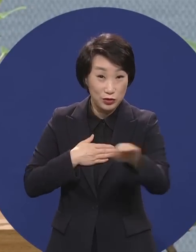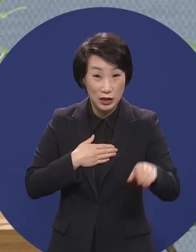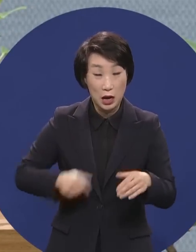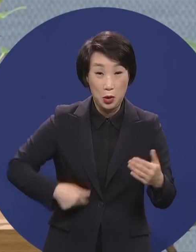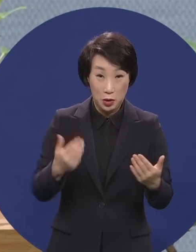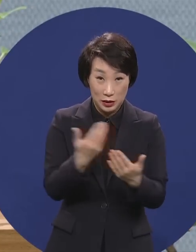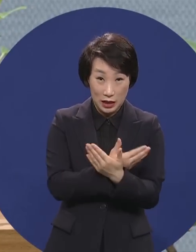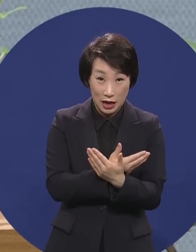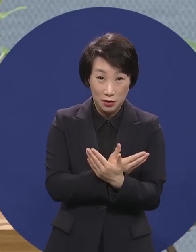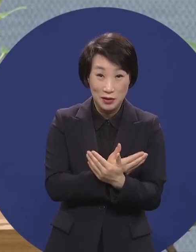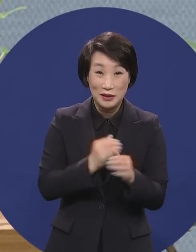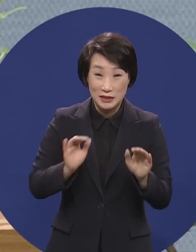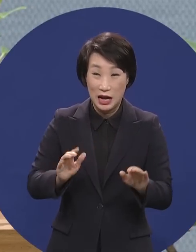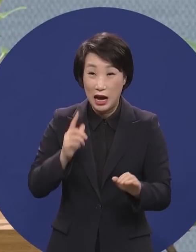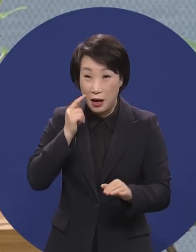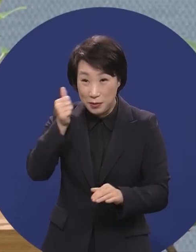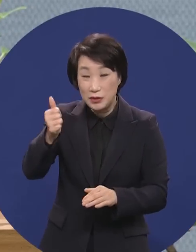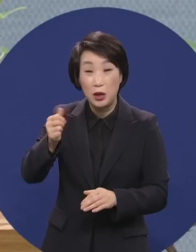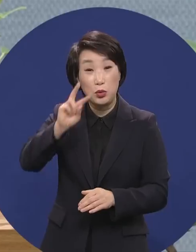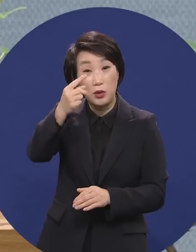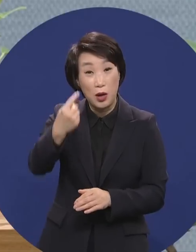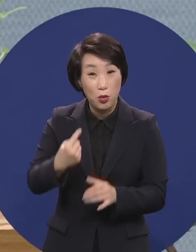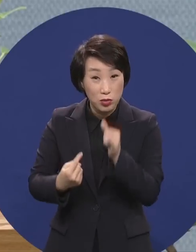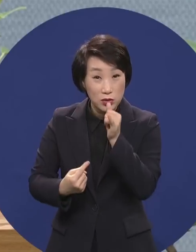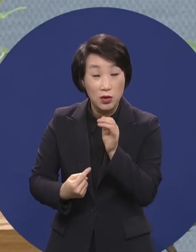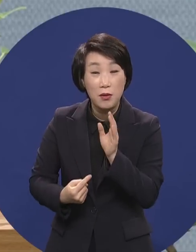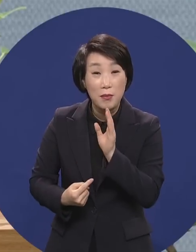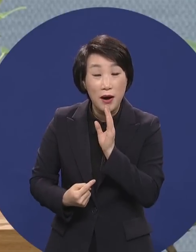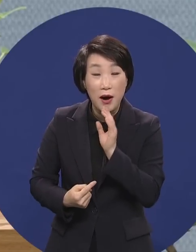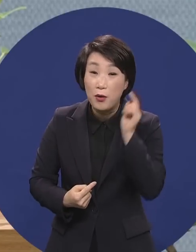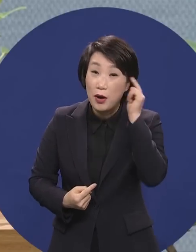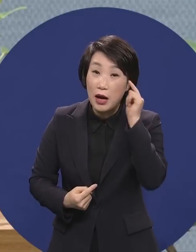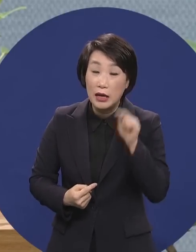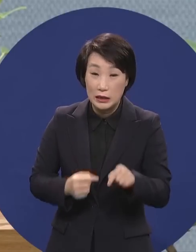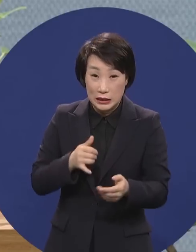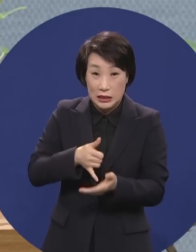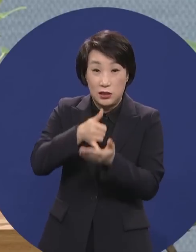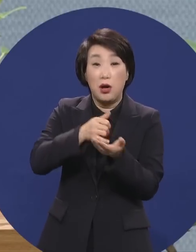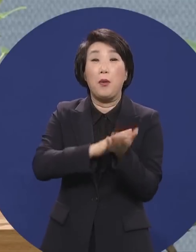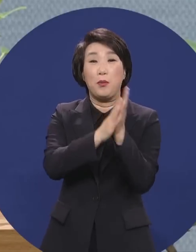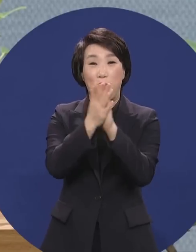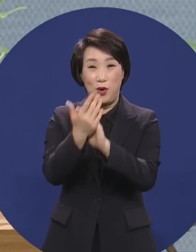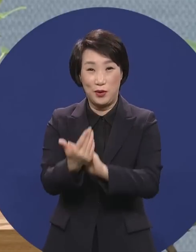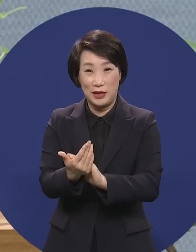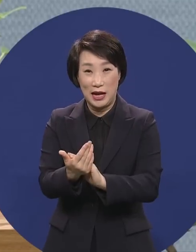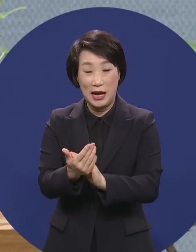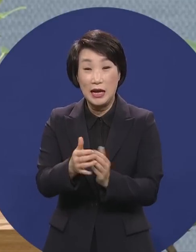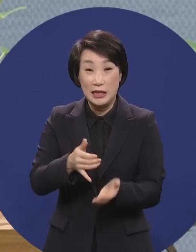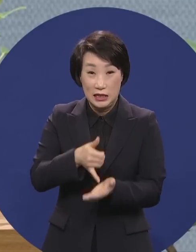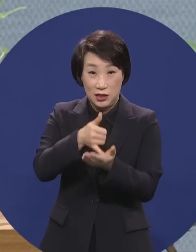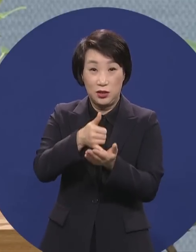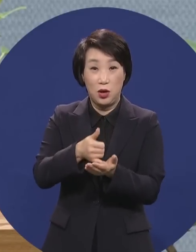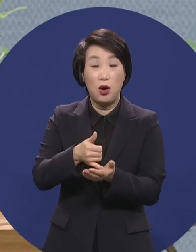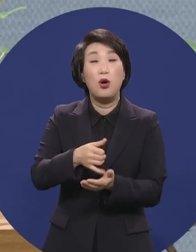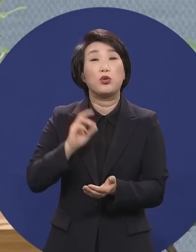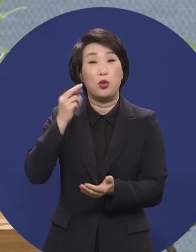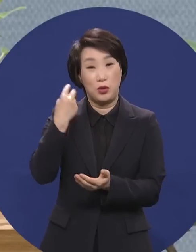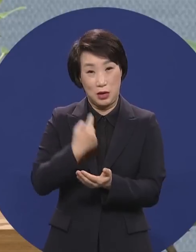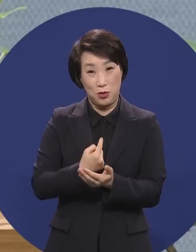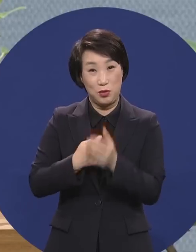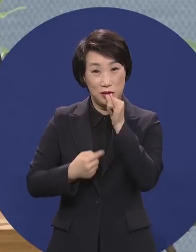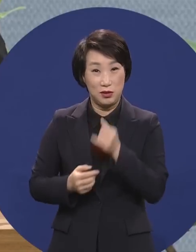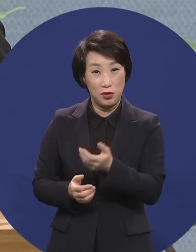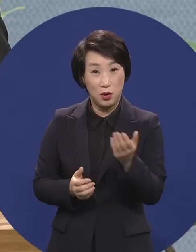회개하고 아버지께 돌아오는 것은 인격적인 변화가 인격적으로 돌아오는